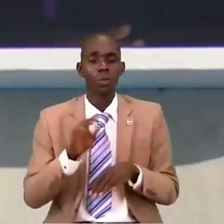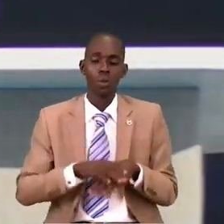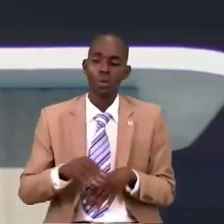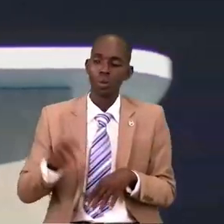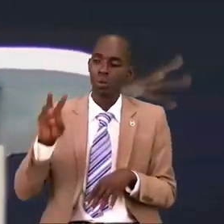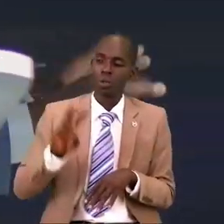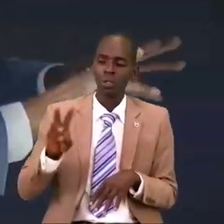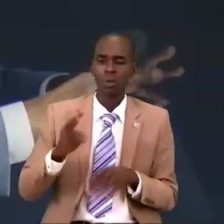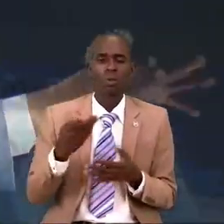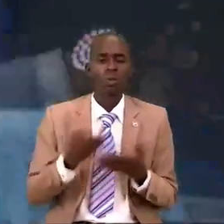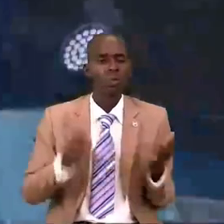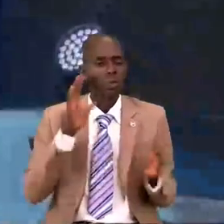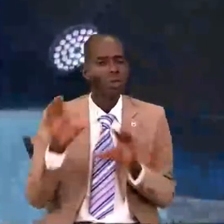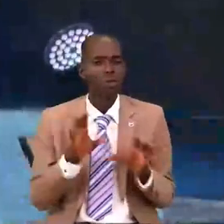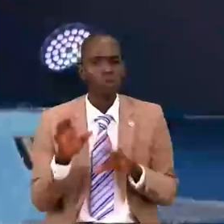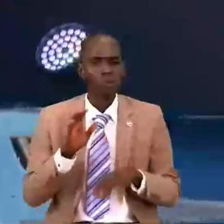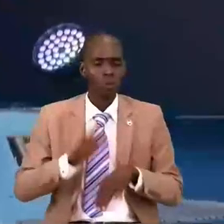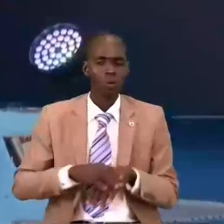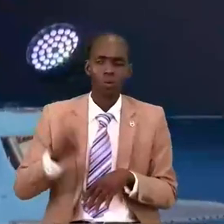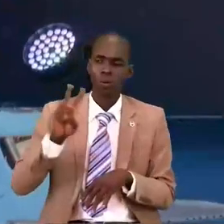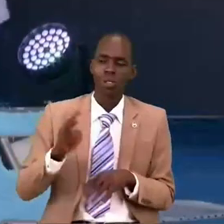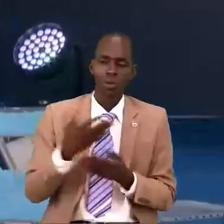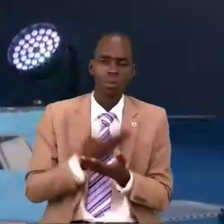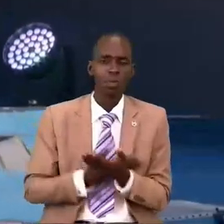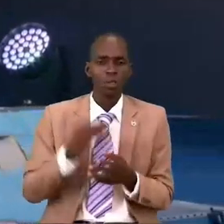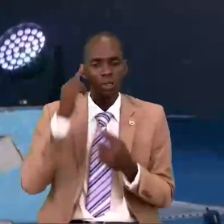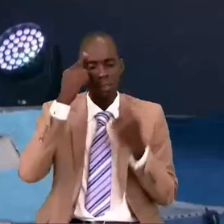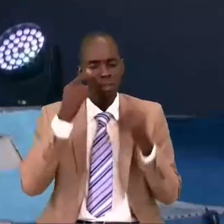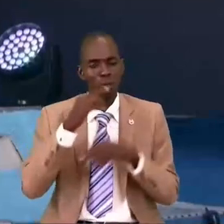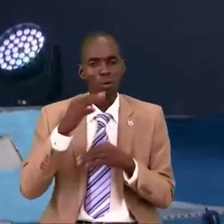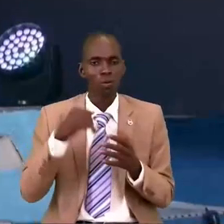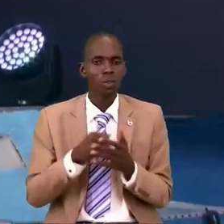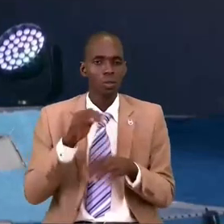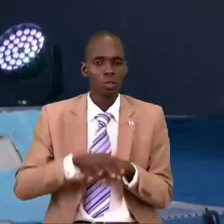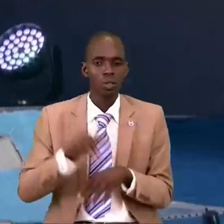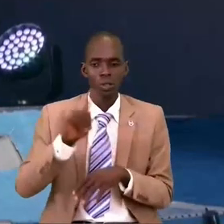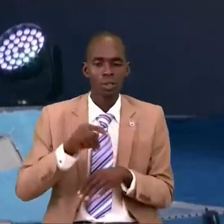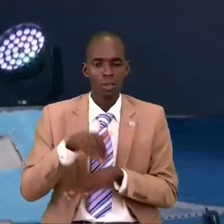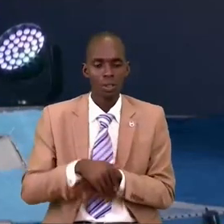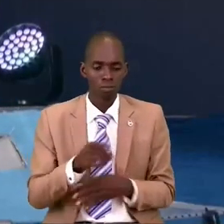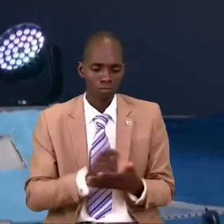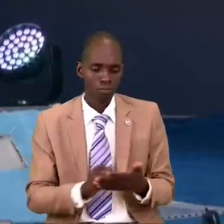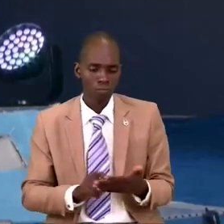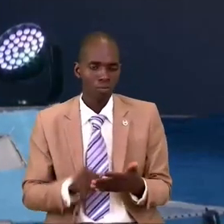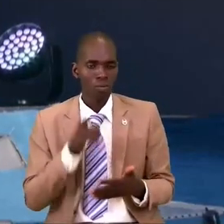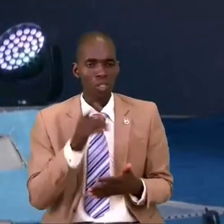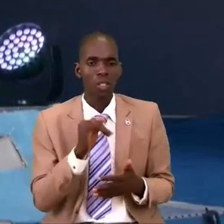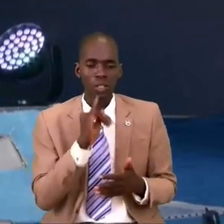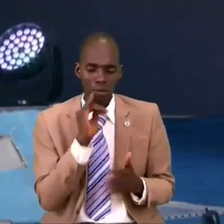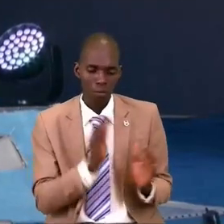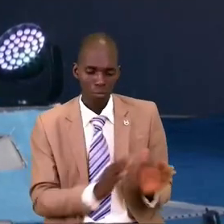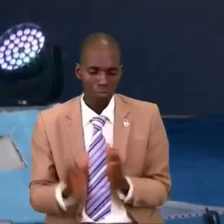il y a quelque chose à écrire. Il faut répondre aux mails qui sont venus. Tu es occupé à tout